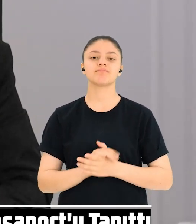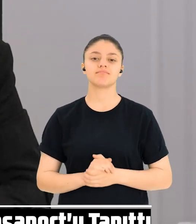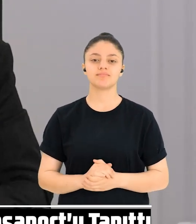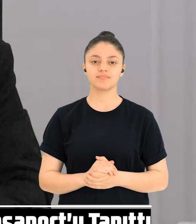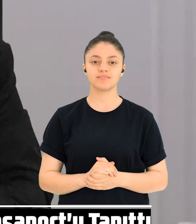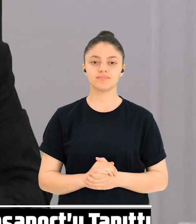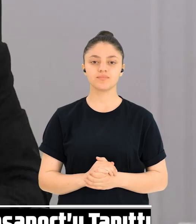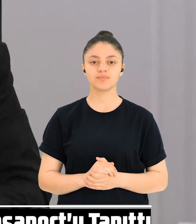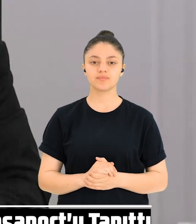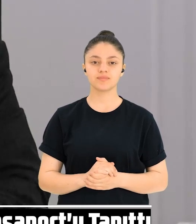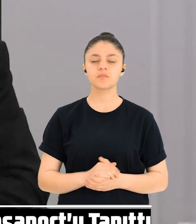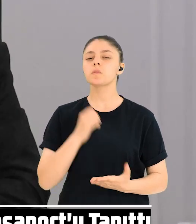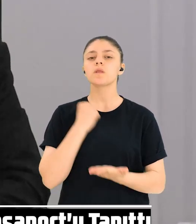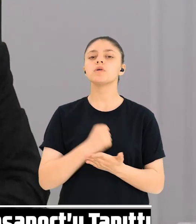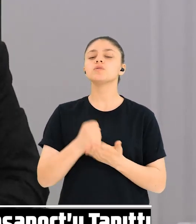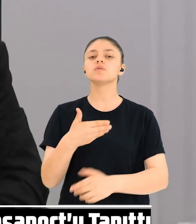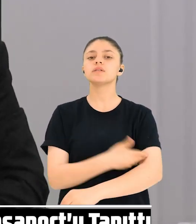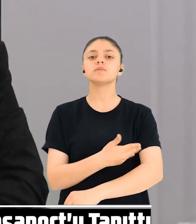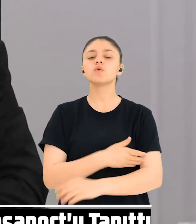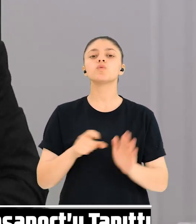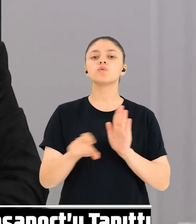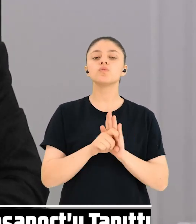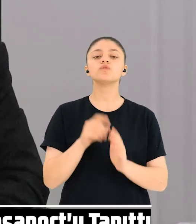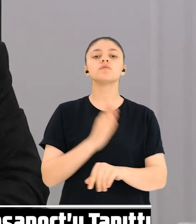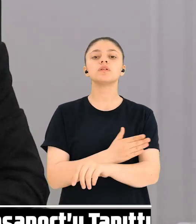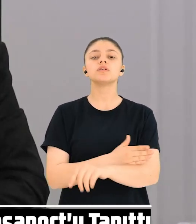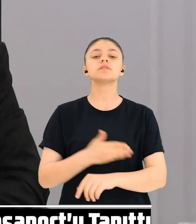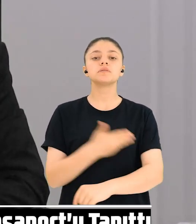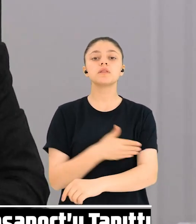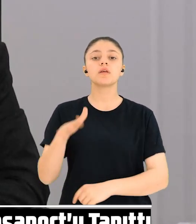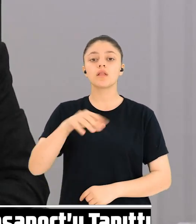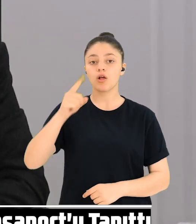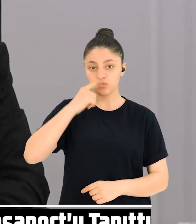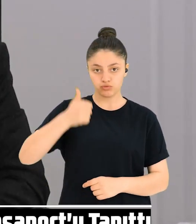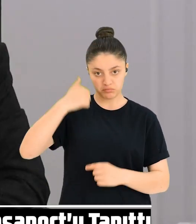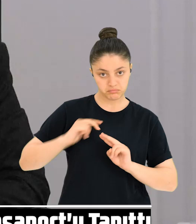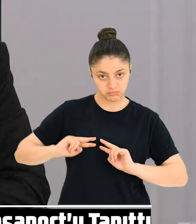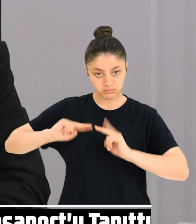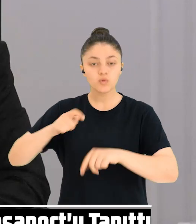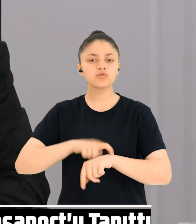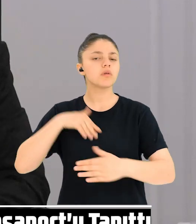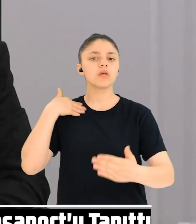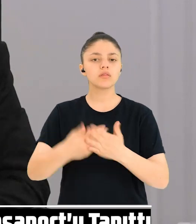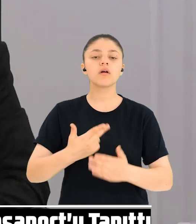burada görebiliyoruz. Pasaport hizmetinin nüfus vatandaşlık hizmetleri genel müdürlüğüne devredilmesi birlikte bugüne kadar